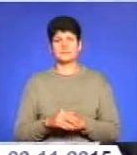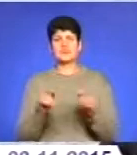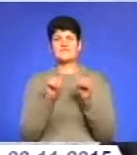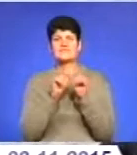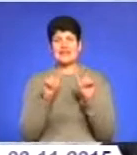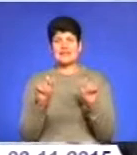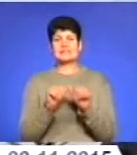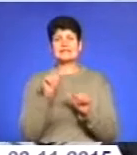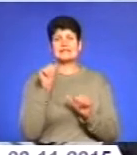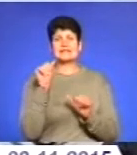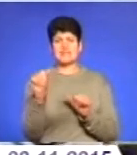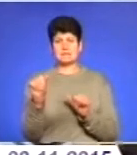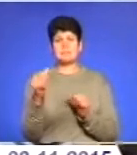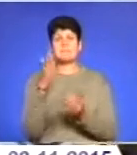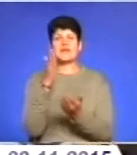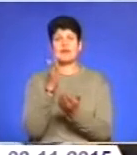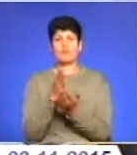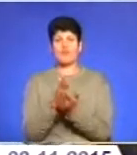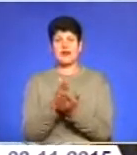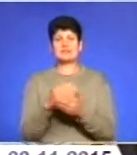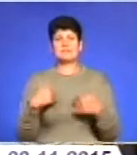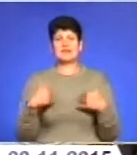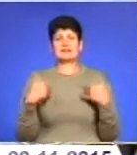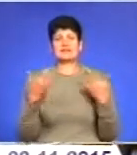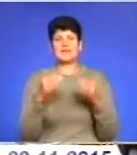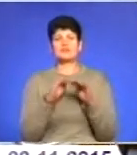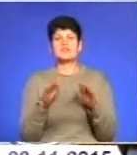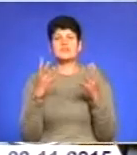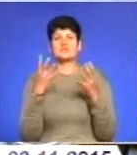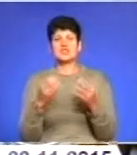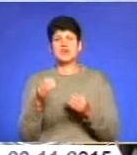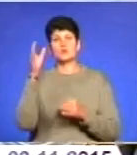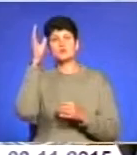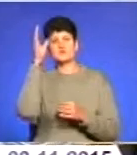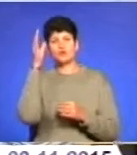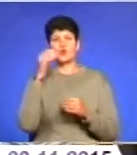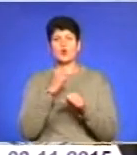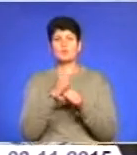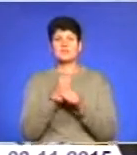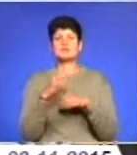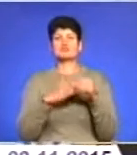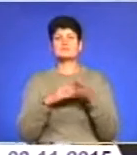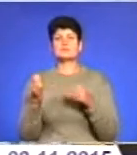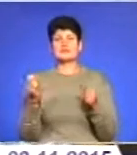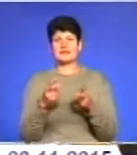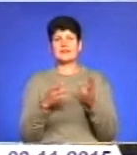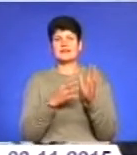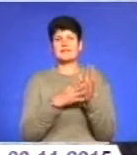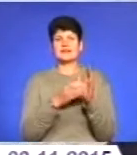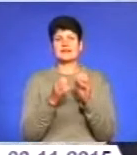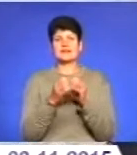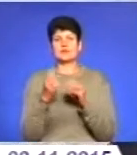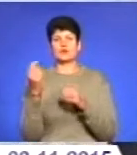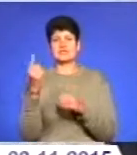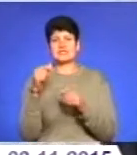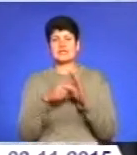крім перебування, ми надаємо дітям ще освіту, робітничу спеціальність. Це є 9, 10, 11 клас.